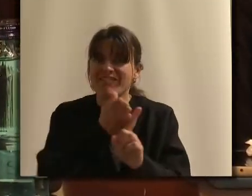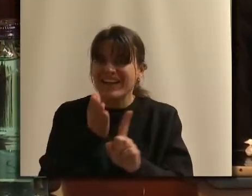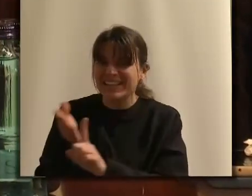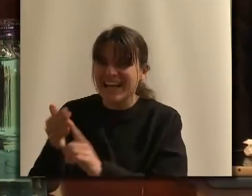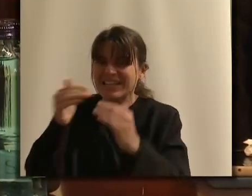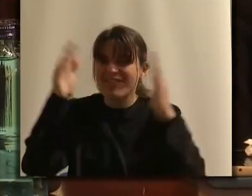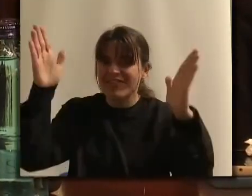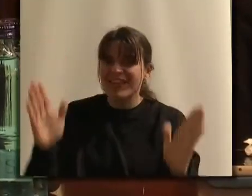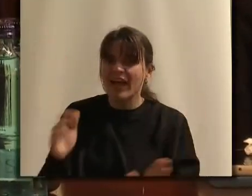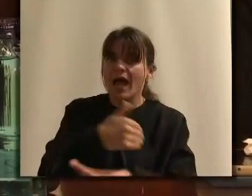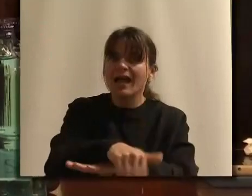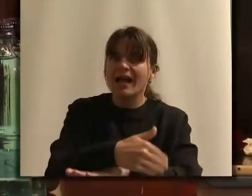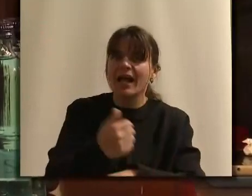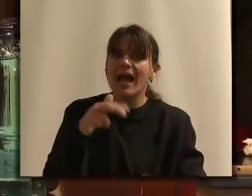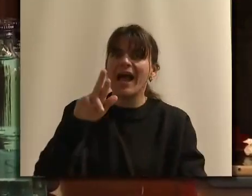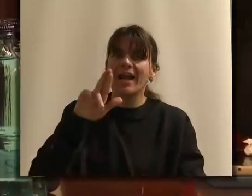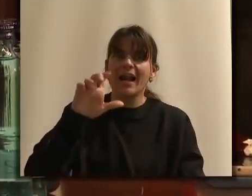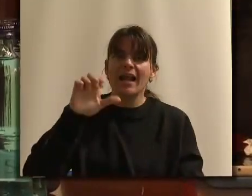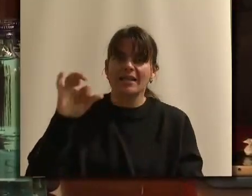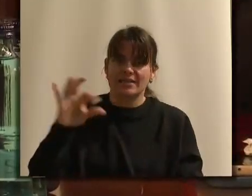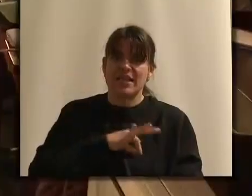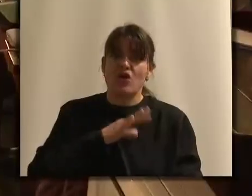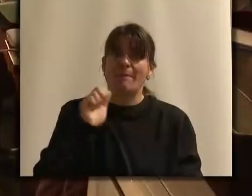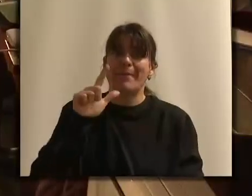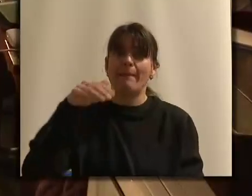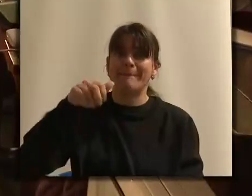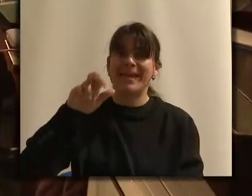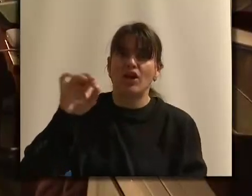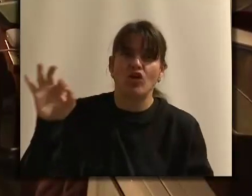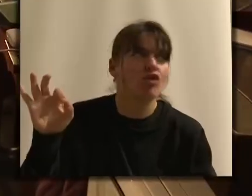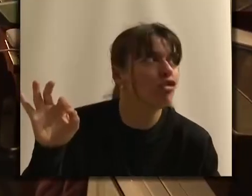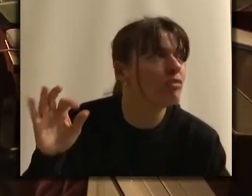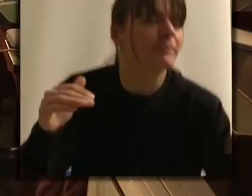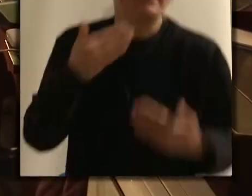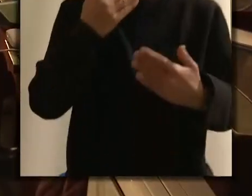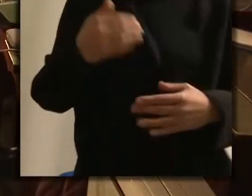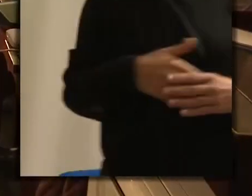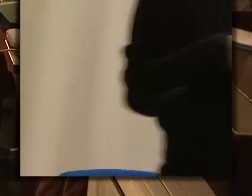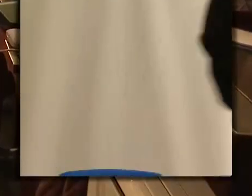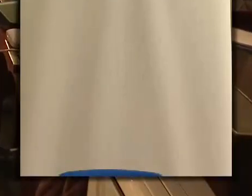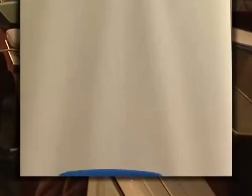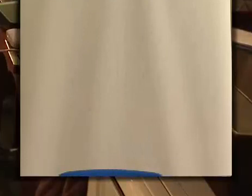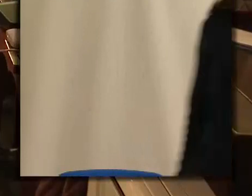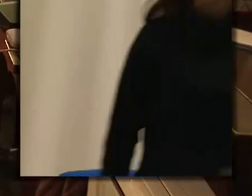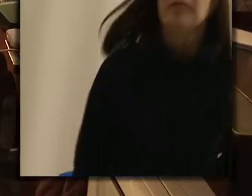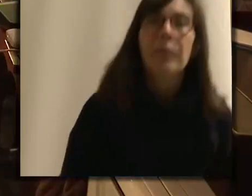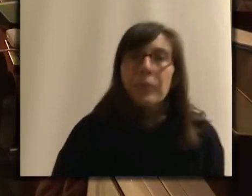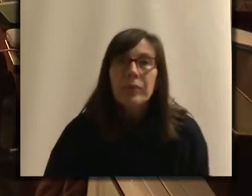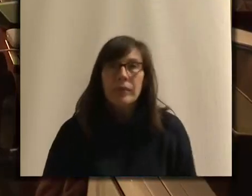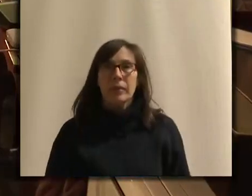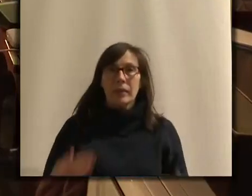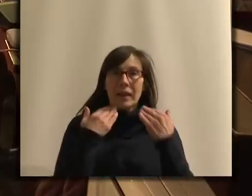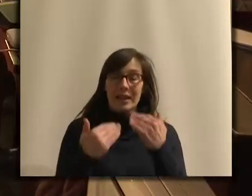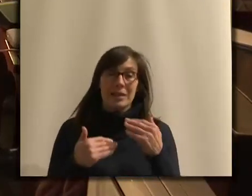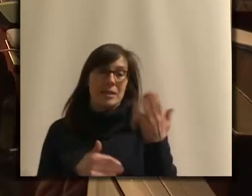finca situada al carrer dels Aluders. Senyora Palmera. Gràcies. El POUM que vam redactar i